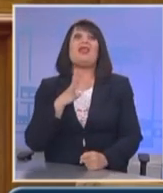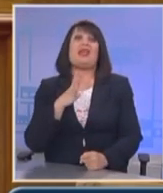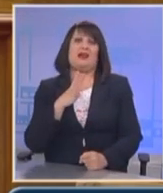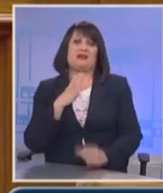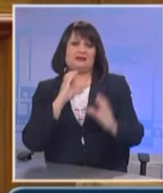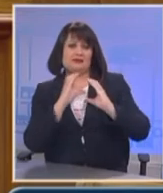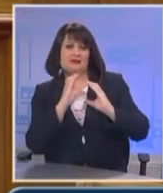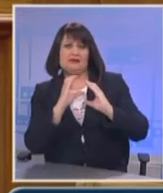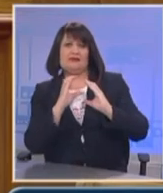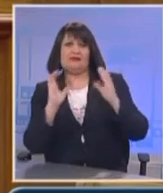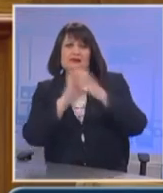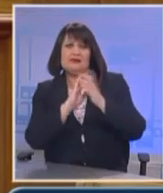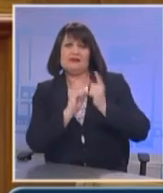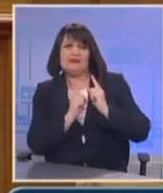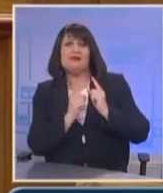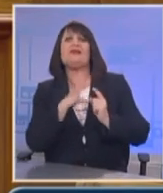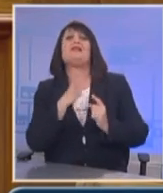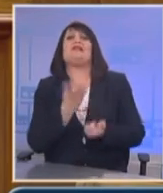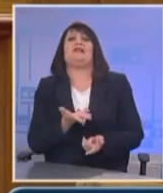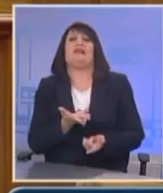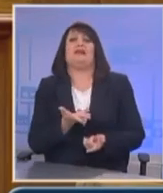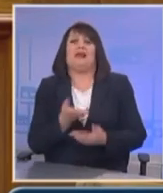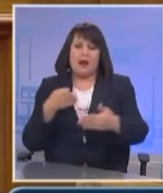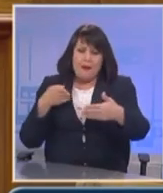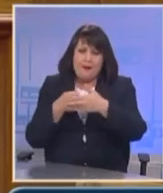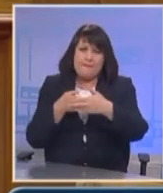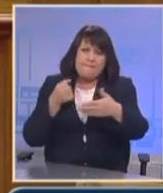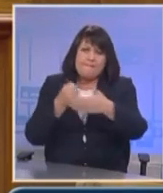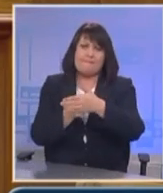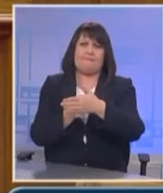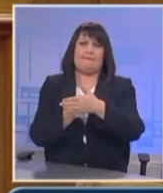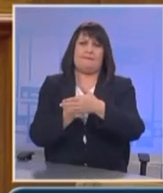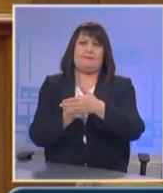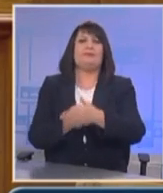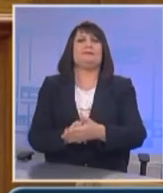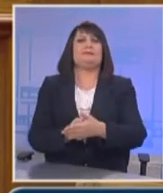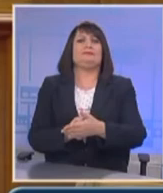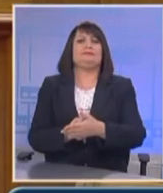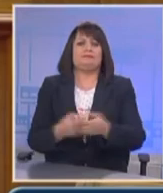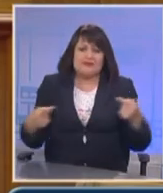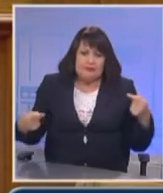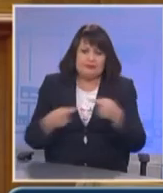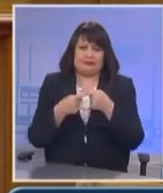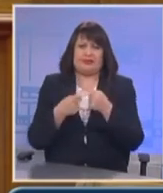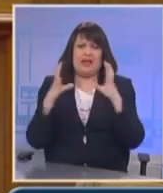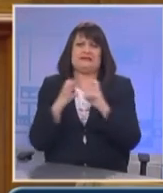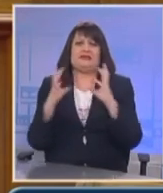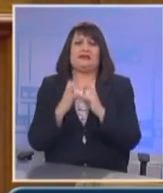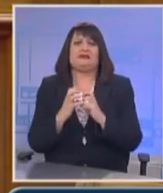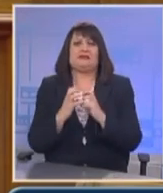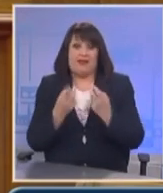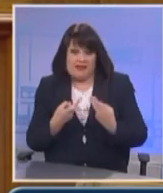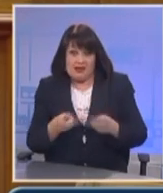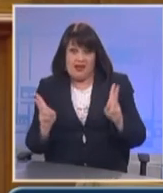συνεννόησης, πυροδοτείτε την πόλωση και το διχασμό, δεν έχετε επιτρέψει να εξελιχθεί ο διάλογος